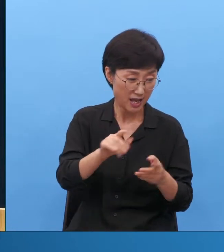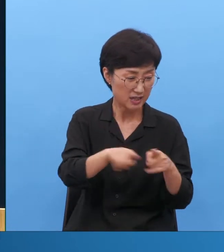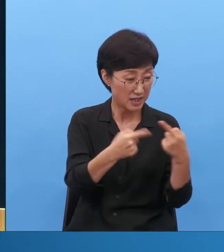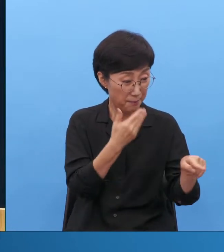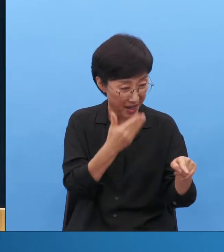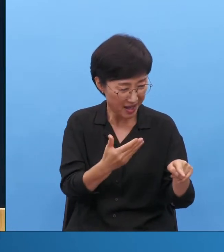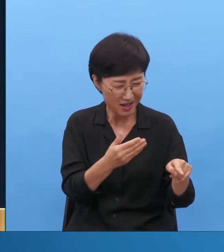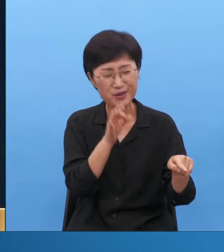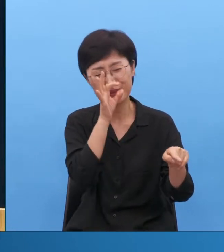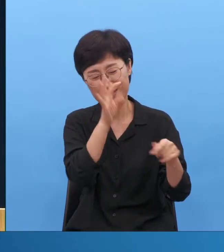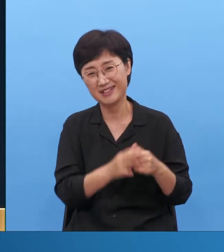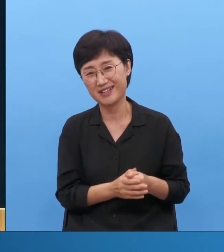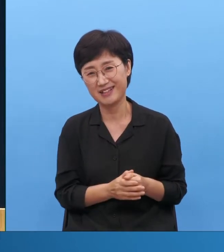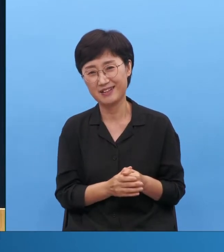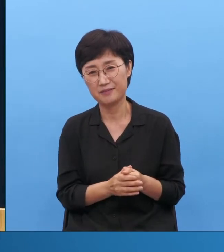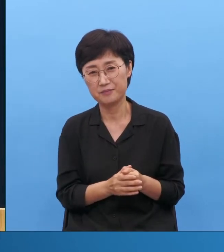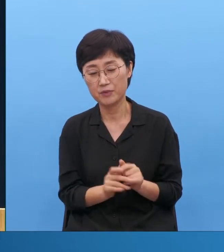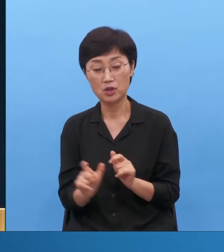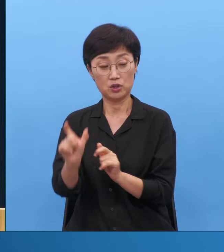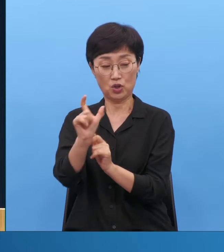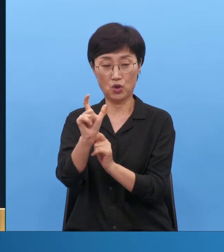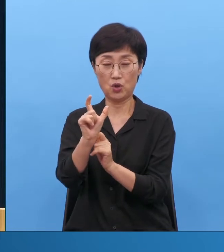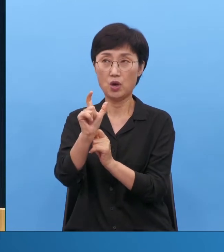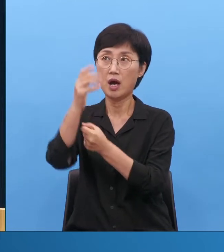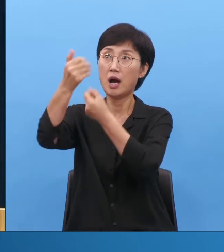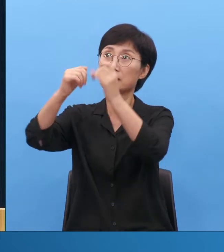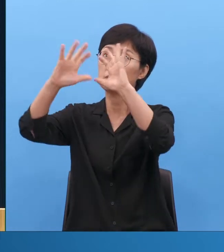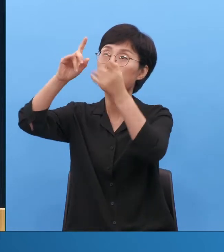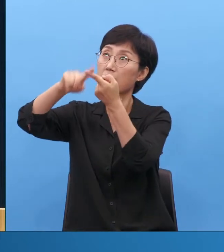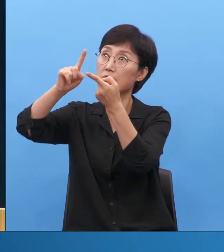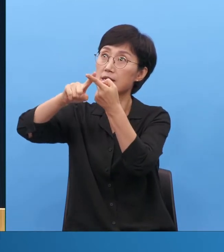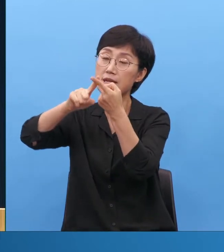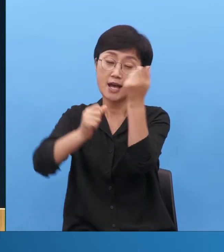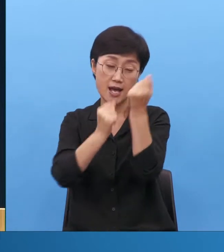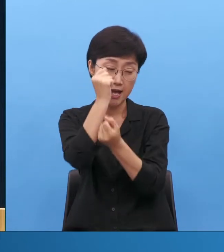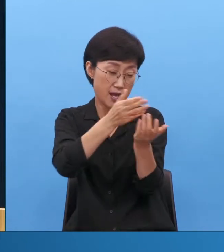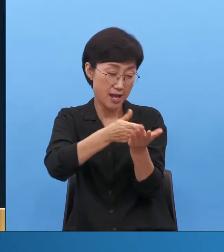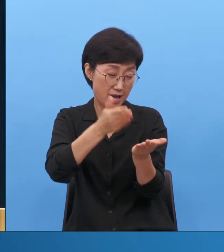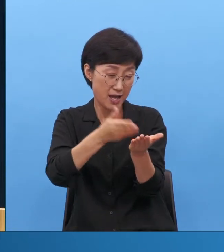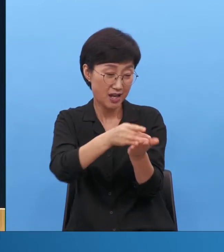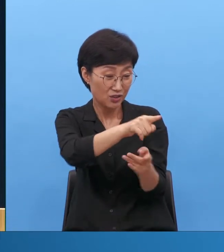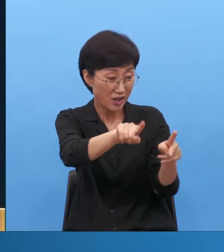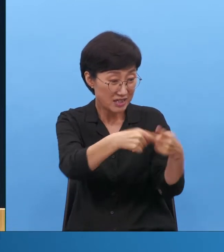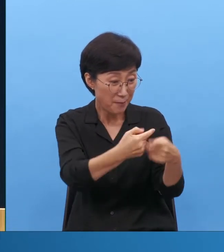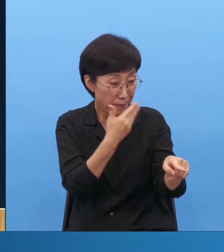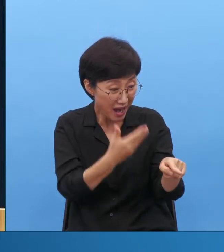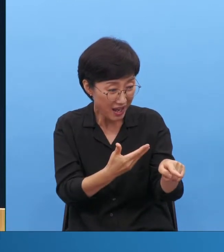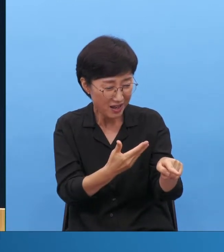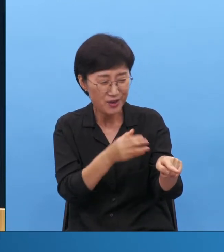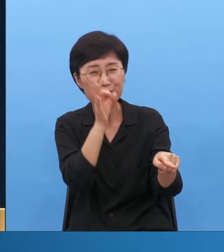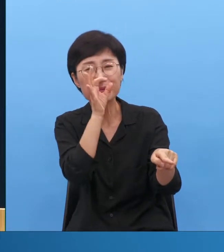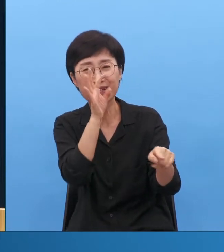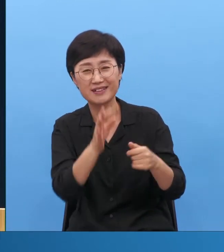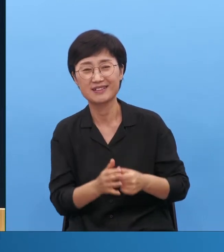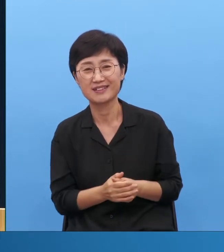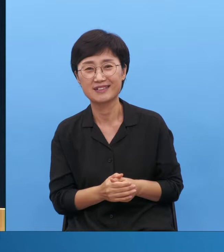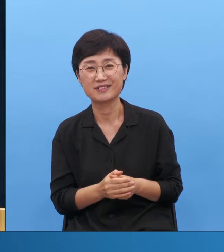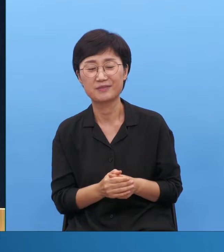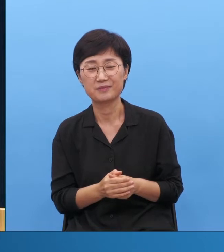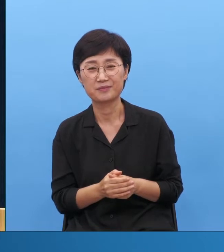will you understand? 심지어 하나님 나라 얘기하면 이거 알아듣겠냐? Then how much more so if I speak about the heavenly things?